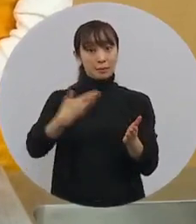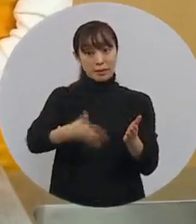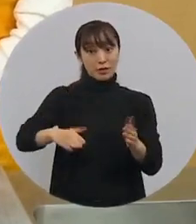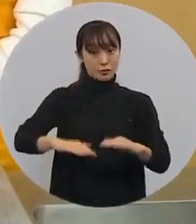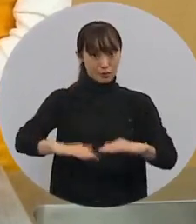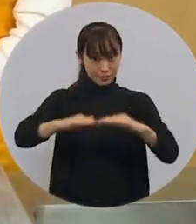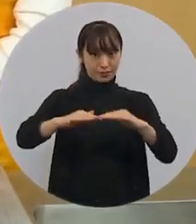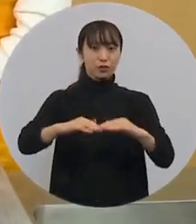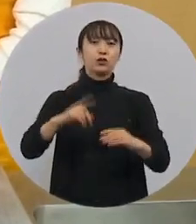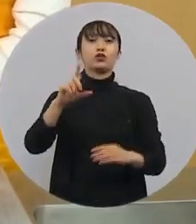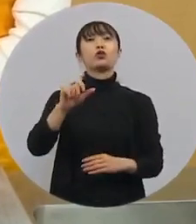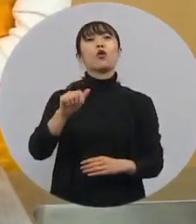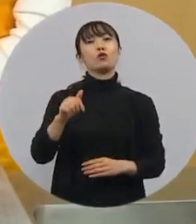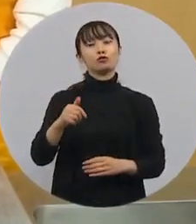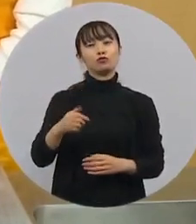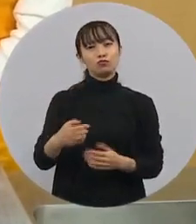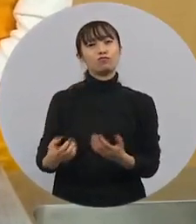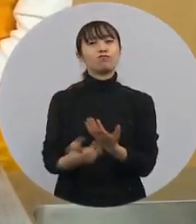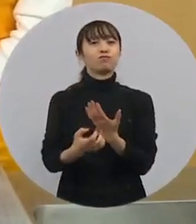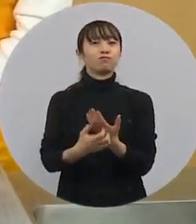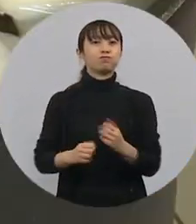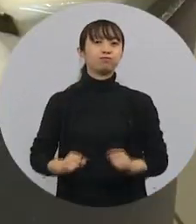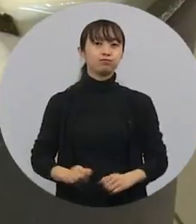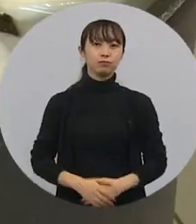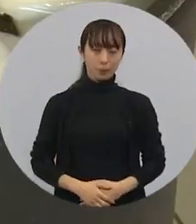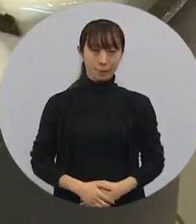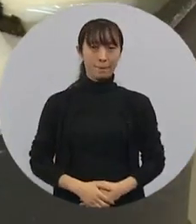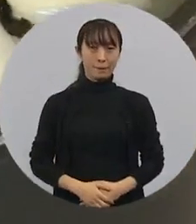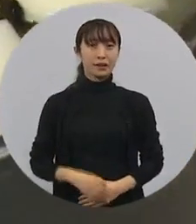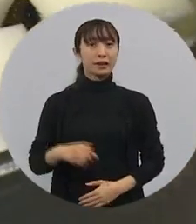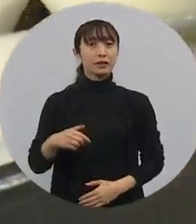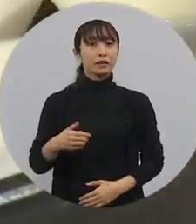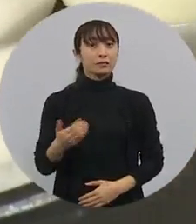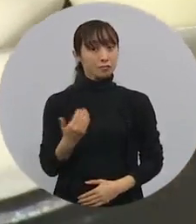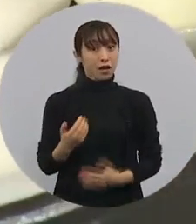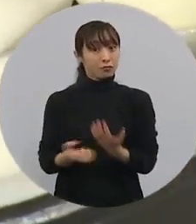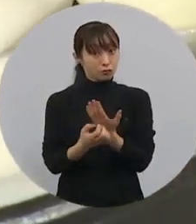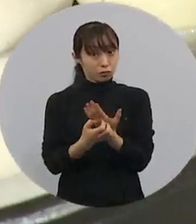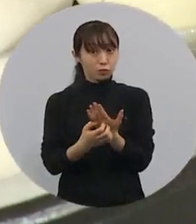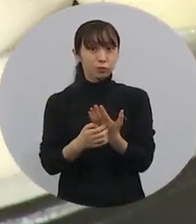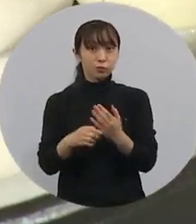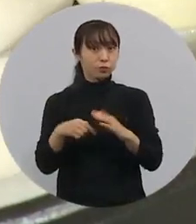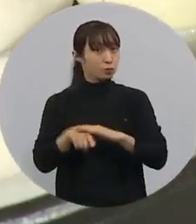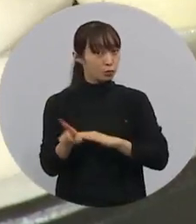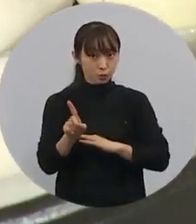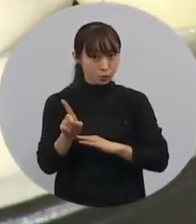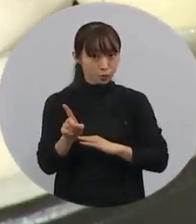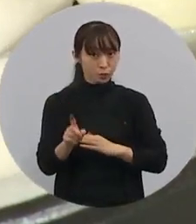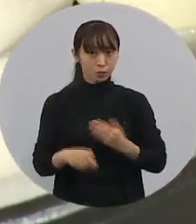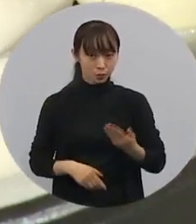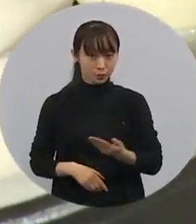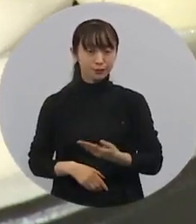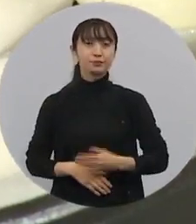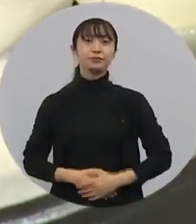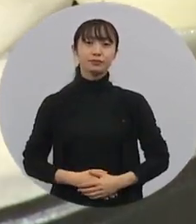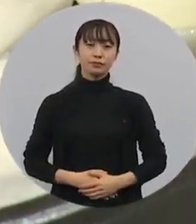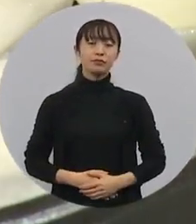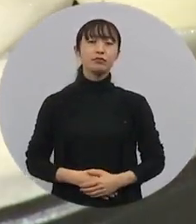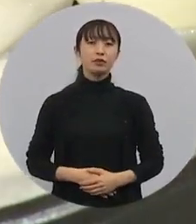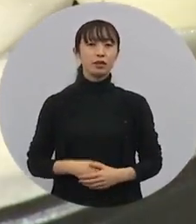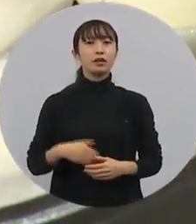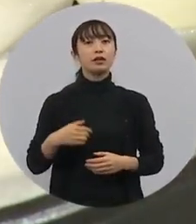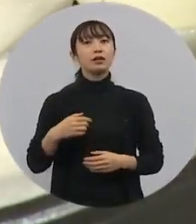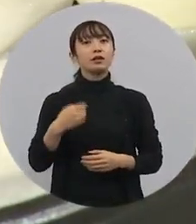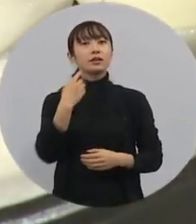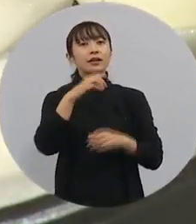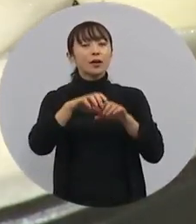ど下茹でしていきます。 大根を下茹でするには何か理由があるんですか。 はい、大根を柔らかくして出